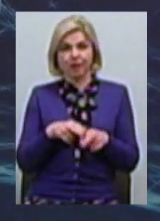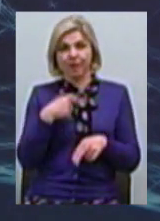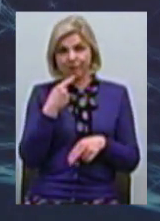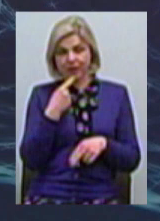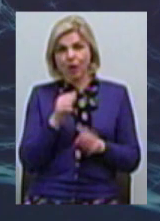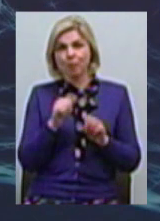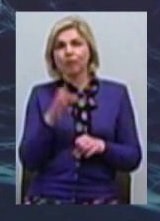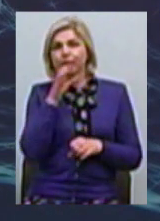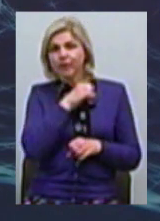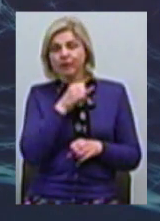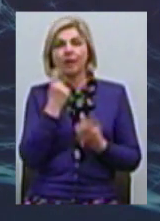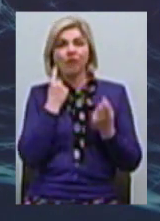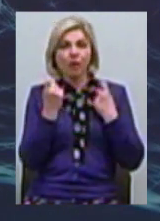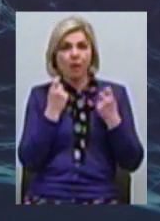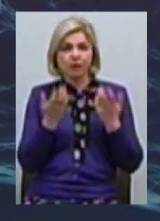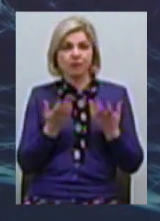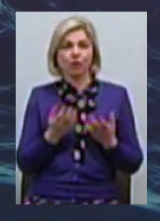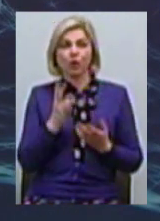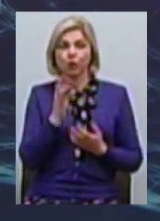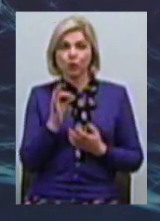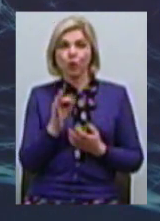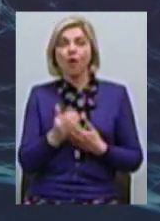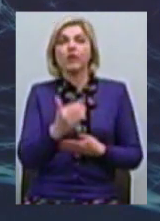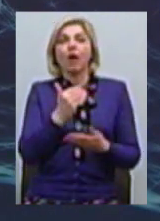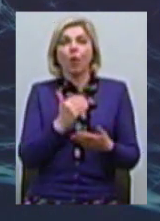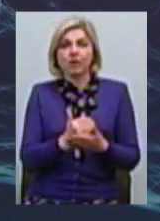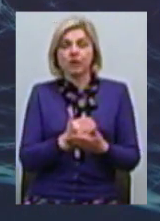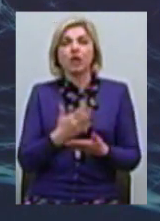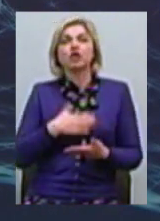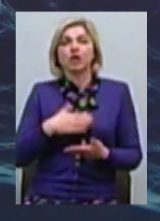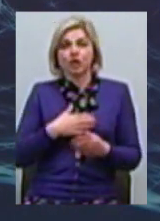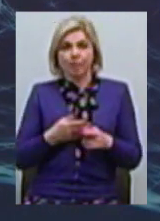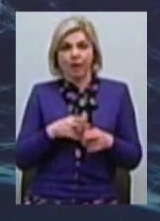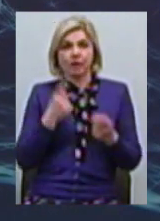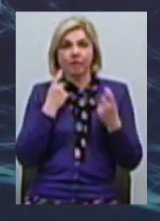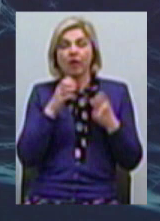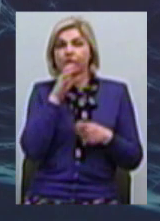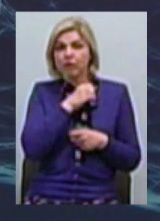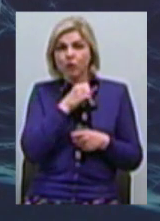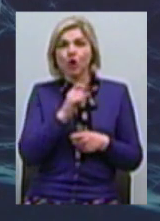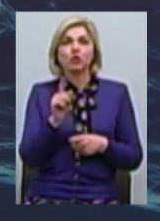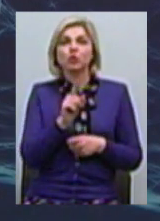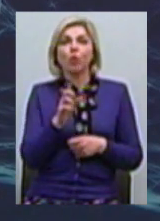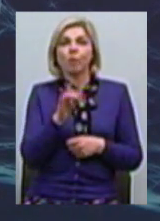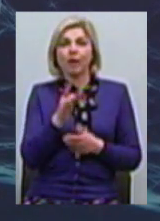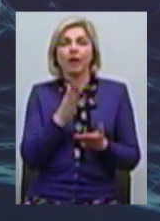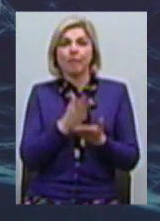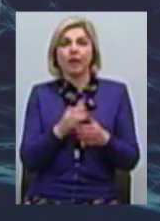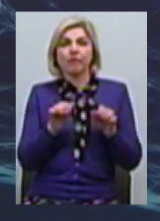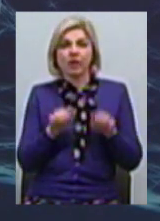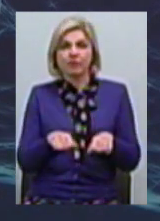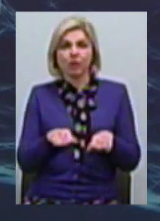выкрасть какие-то данные. Но в конце концов, для чего эти данные, допустим, крадутся? Для того, чтобы иметь